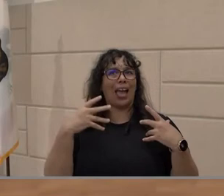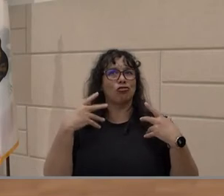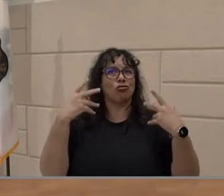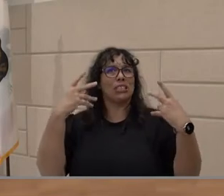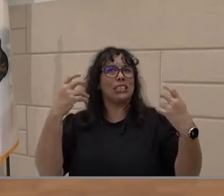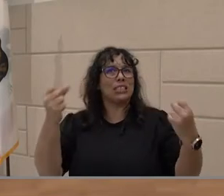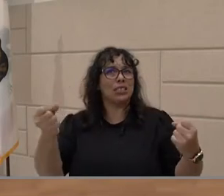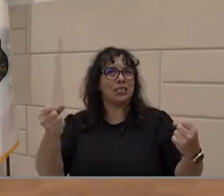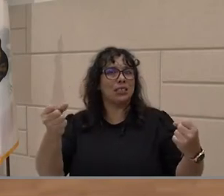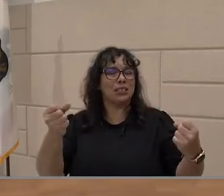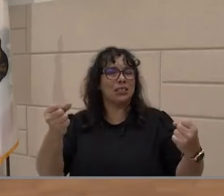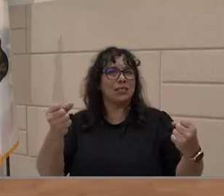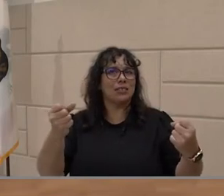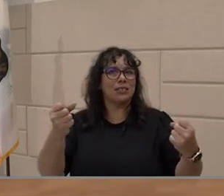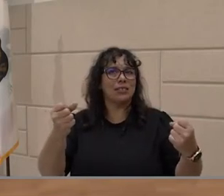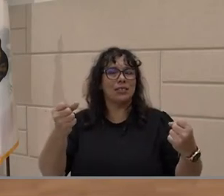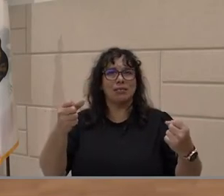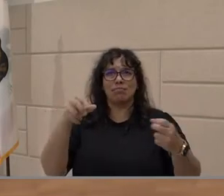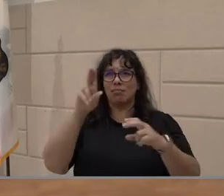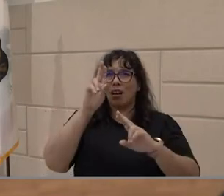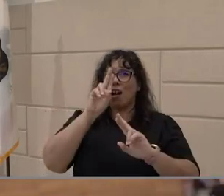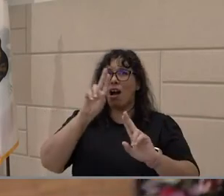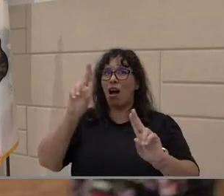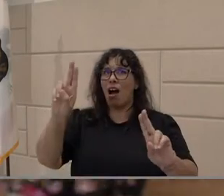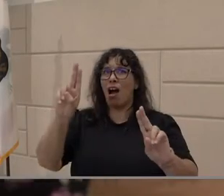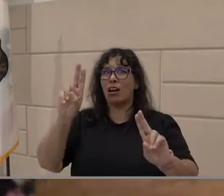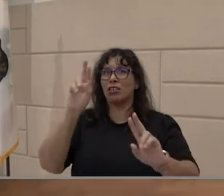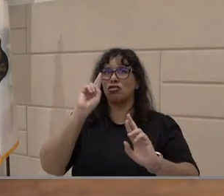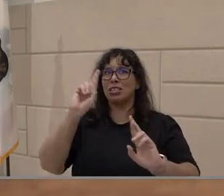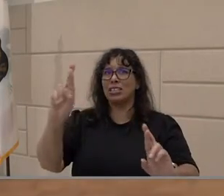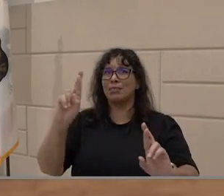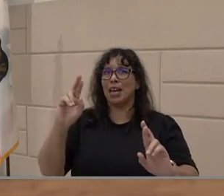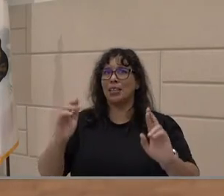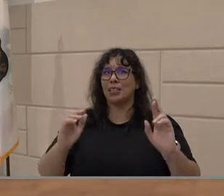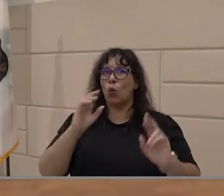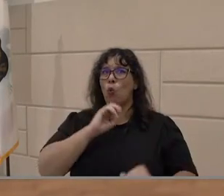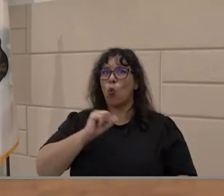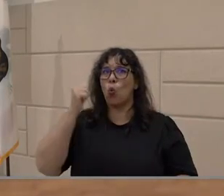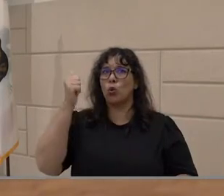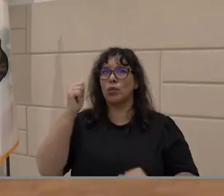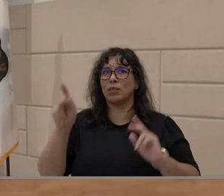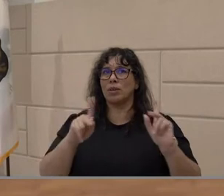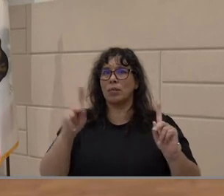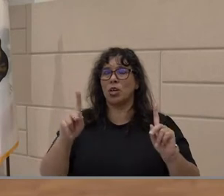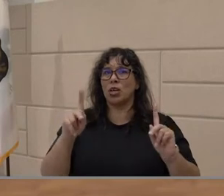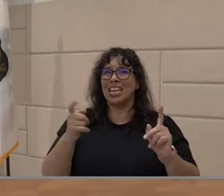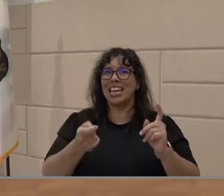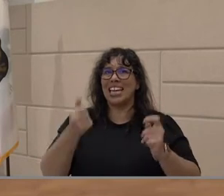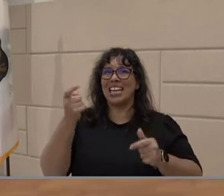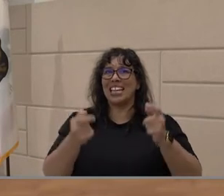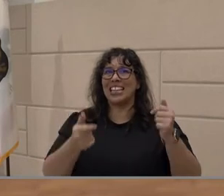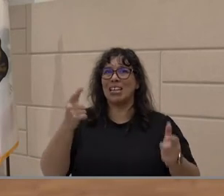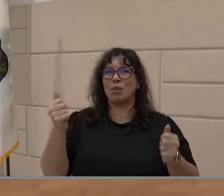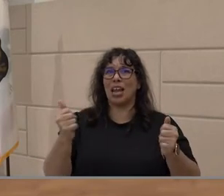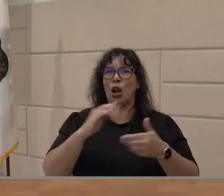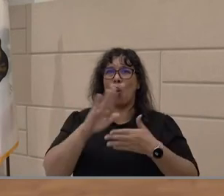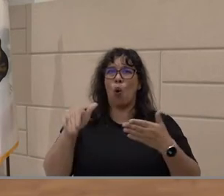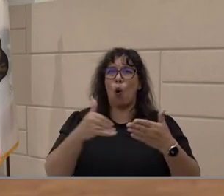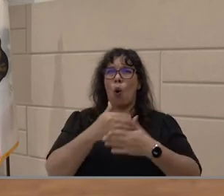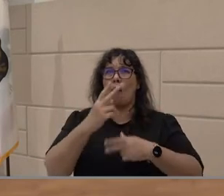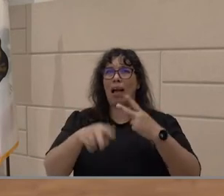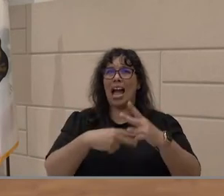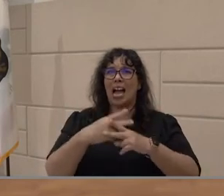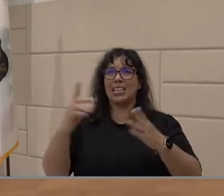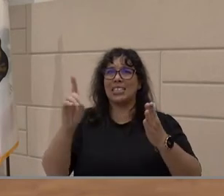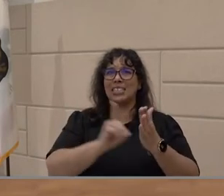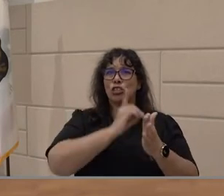ต่อสู้เปียประดมพญาได้ยังจังบางหายในขนมการวิธีนั้นกรุบบางหายแต่การมนุษย์จะ